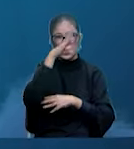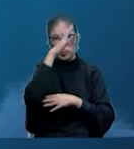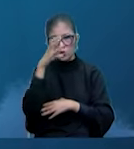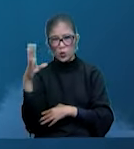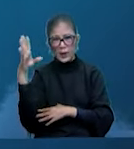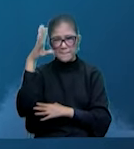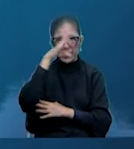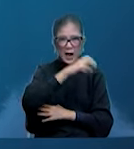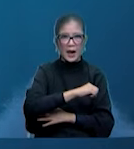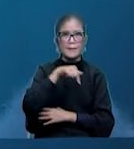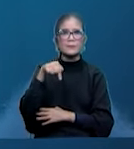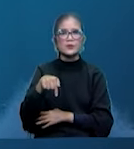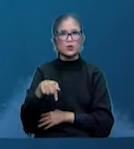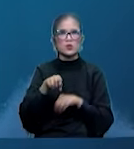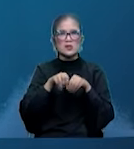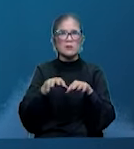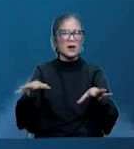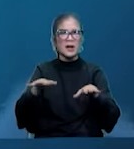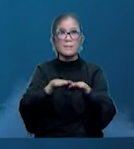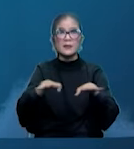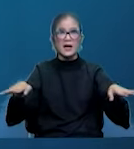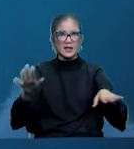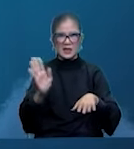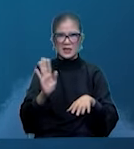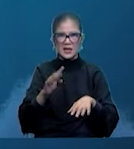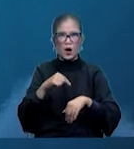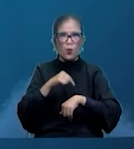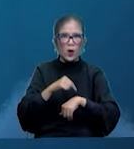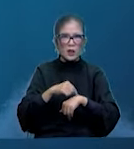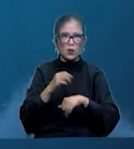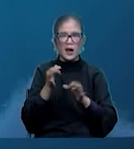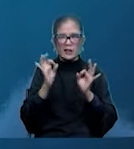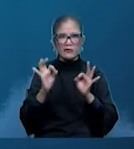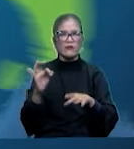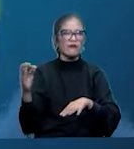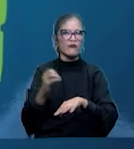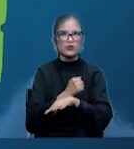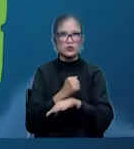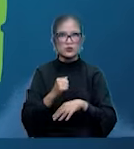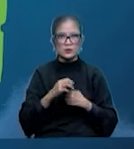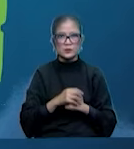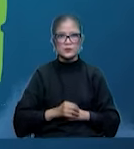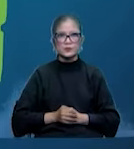jelang malam hari dengan sebaran tidak merata dan durasi relatif singkat.